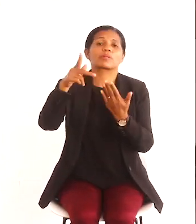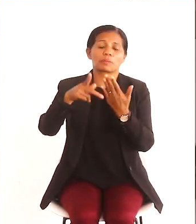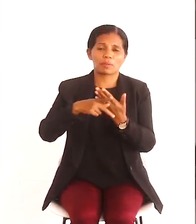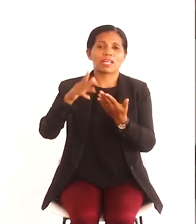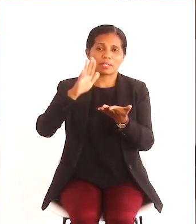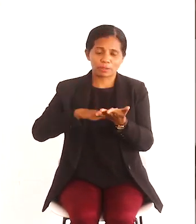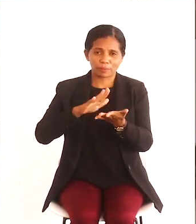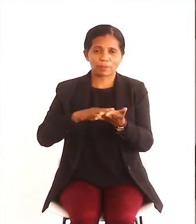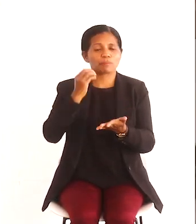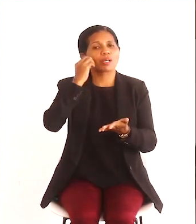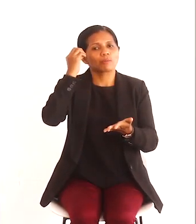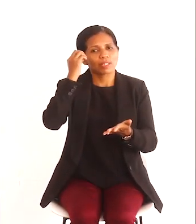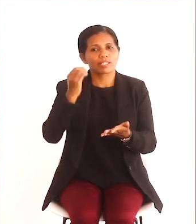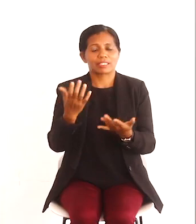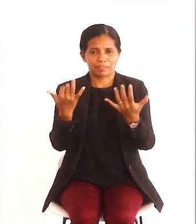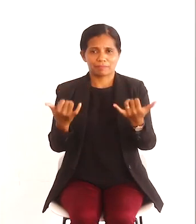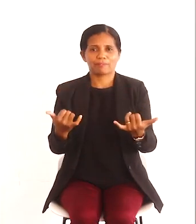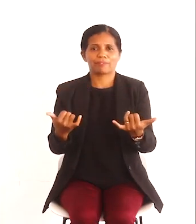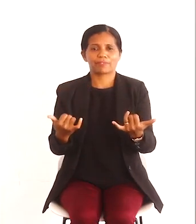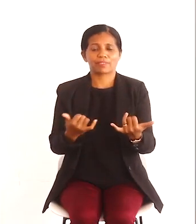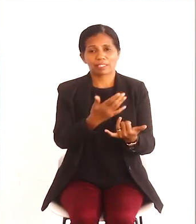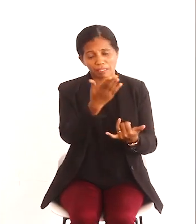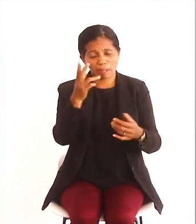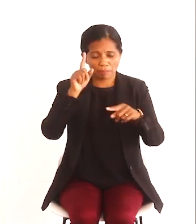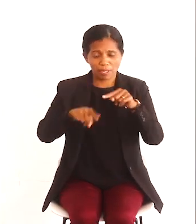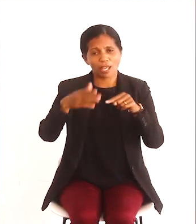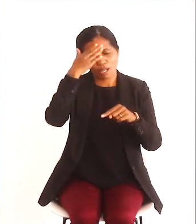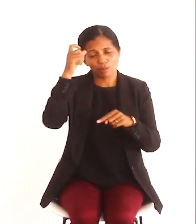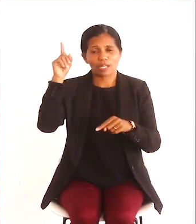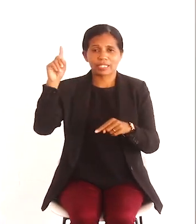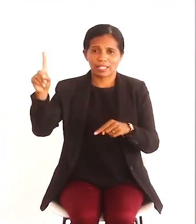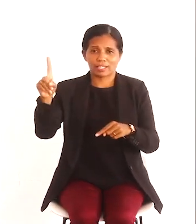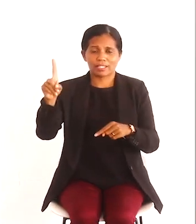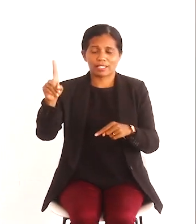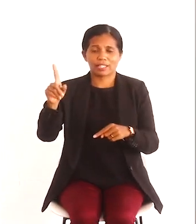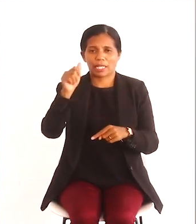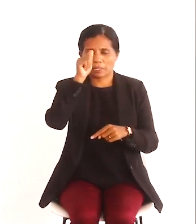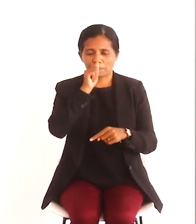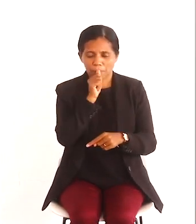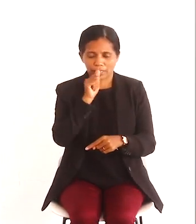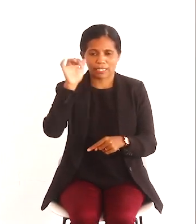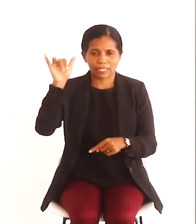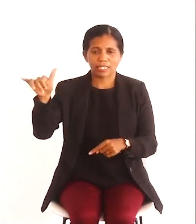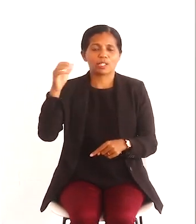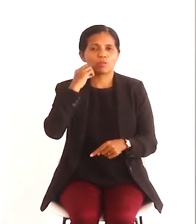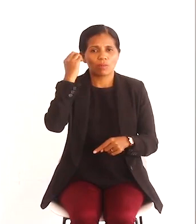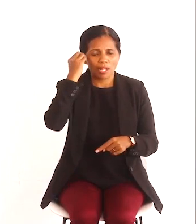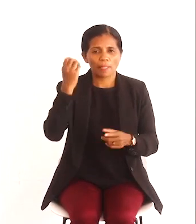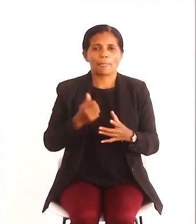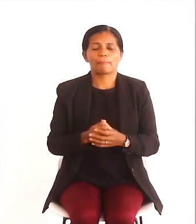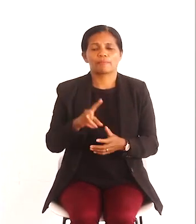Sekolah Bauma Edesang Ohin. Alin sira, labela haluha, ida, hakmatek iha uma,